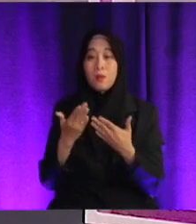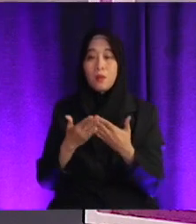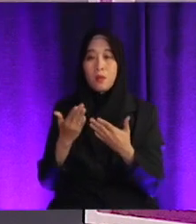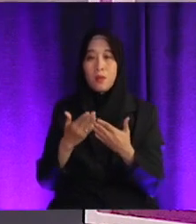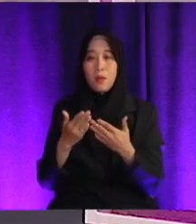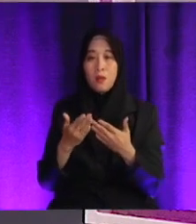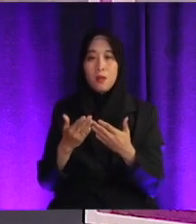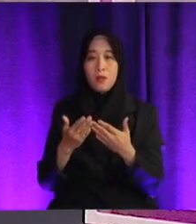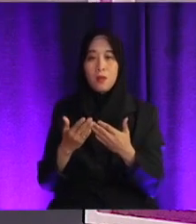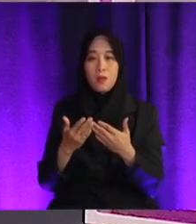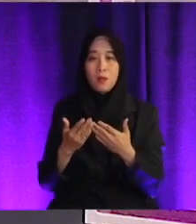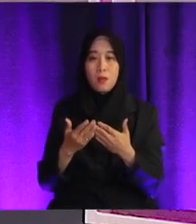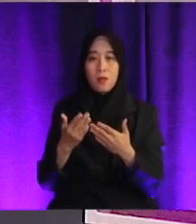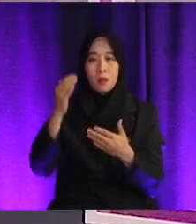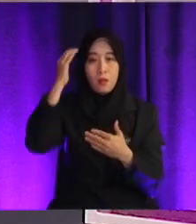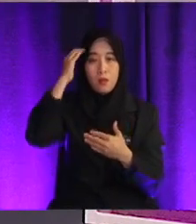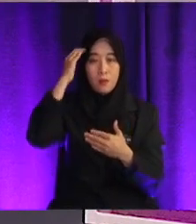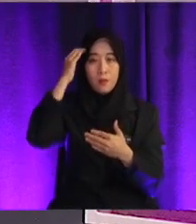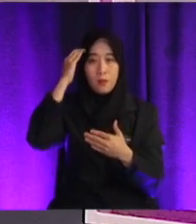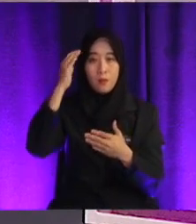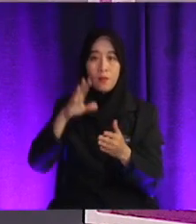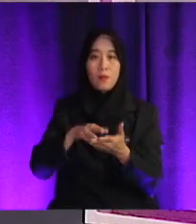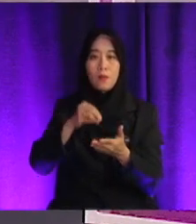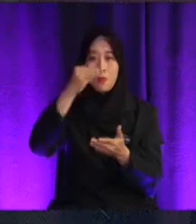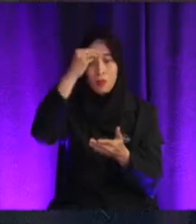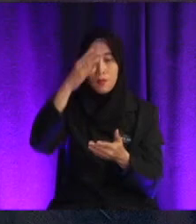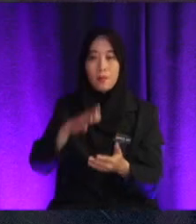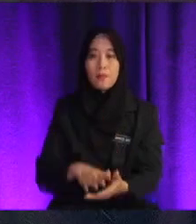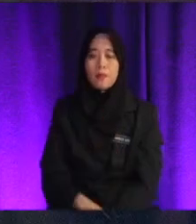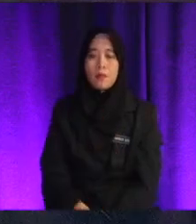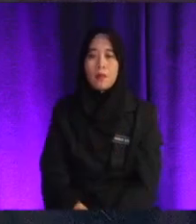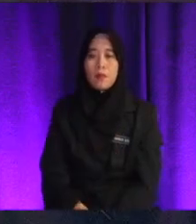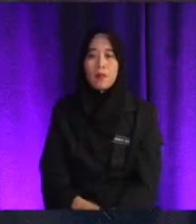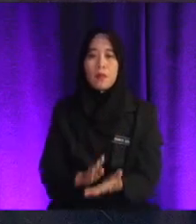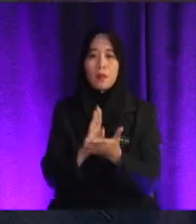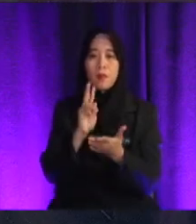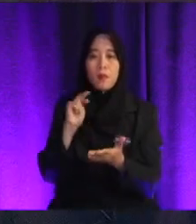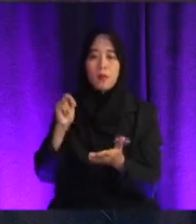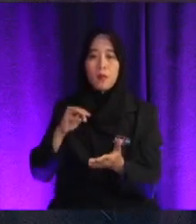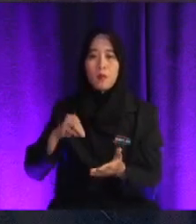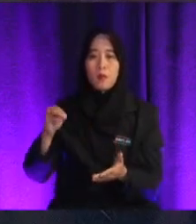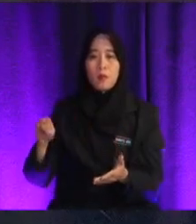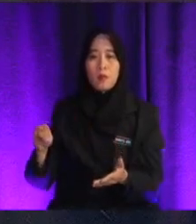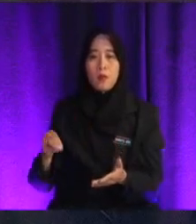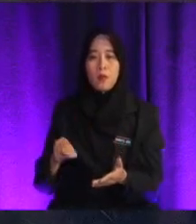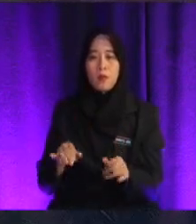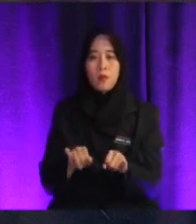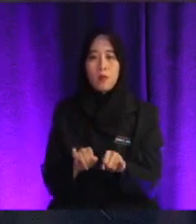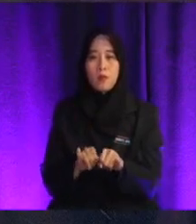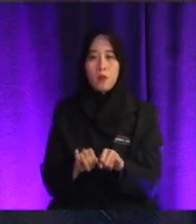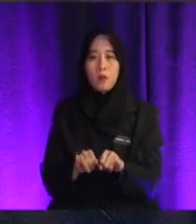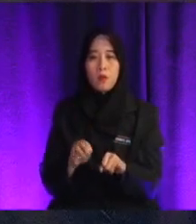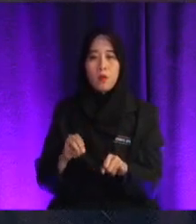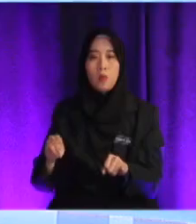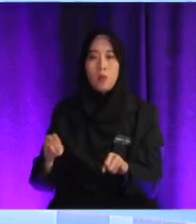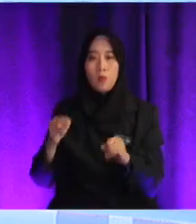sebut kan. Cepat tangkap. Terima kasih, cikgu. Dan saya pasti ini juga di atas bantuan daripada murid juga, cikgu. Yang mana mereka juga memberikan